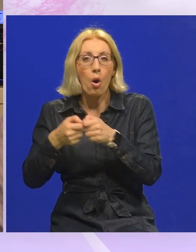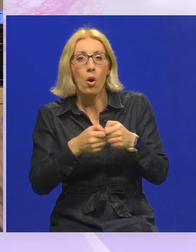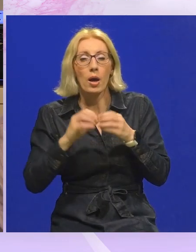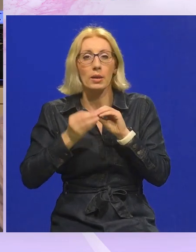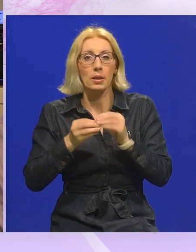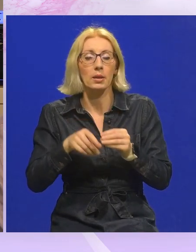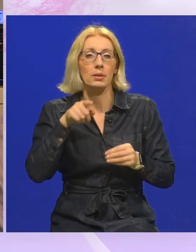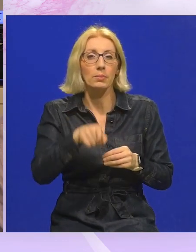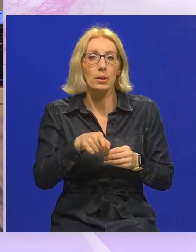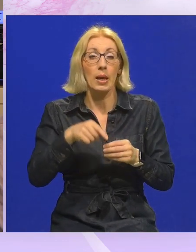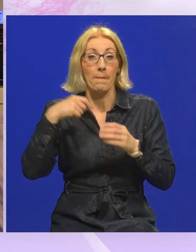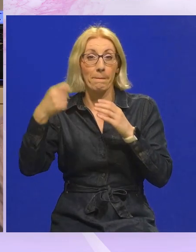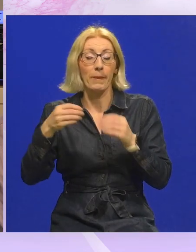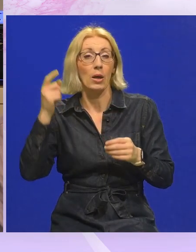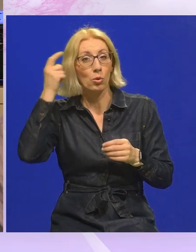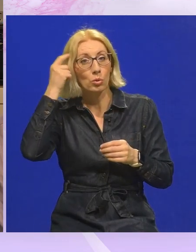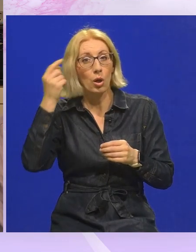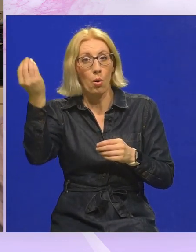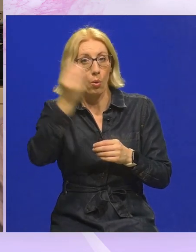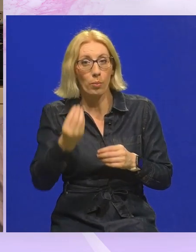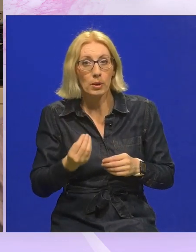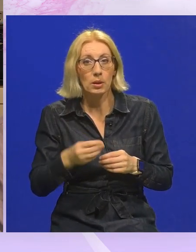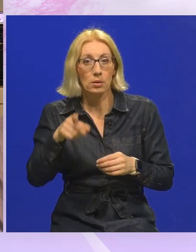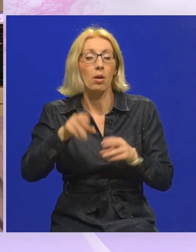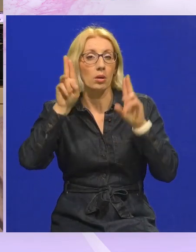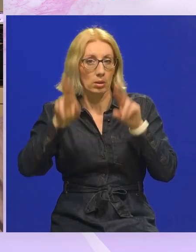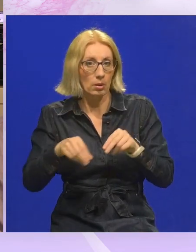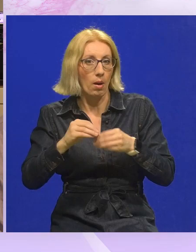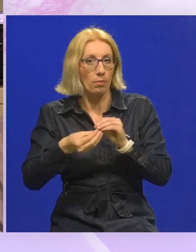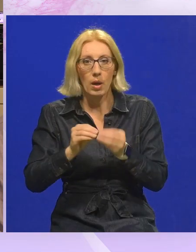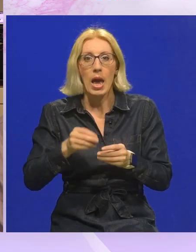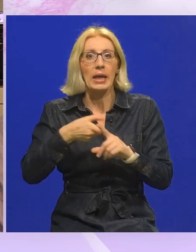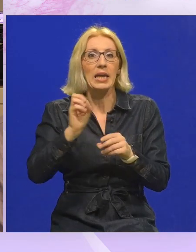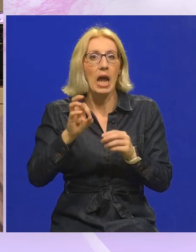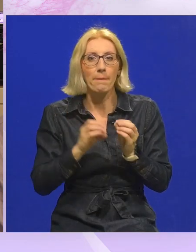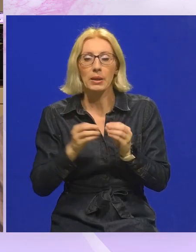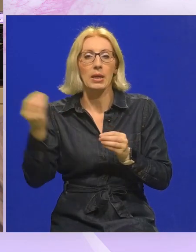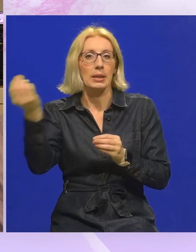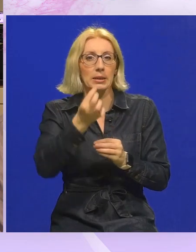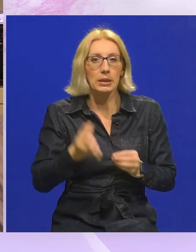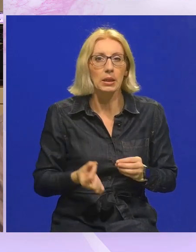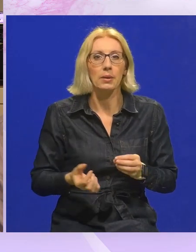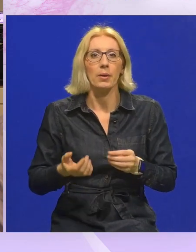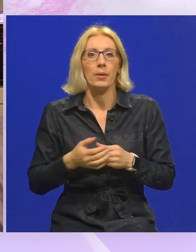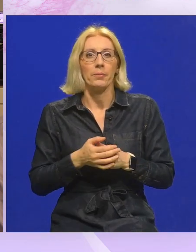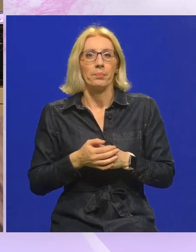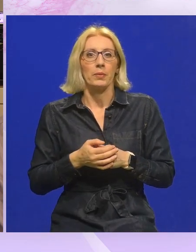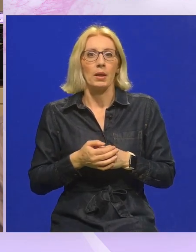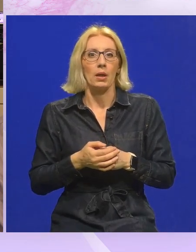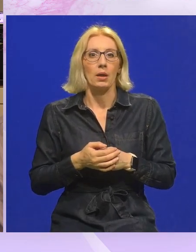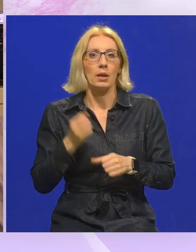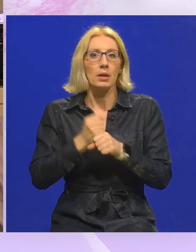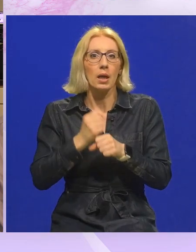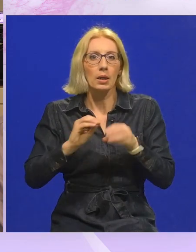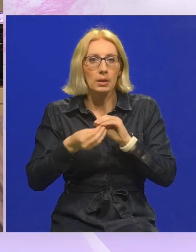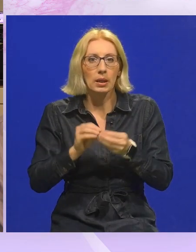radionicu iz područja kulture i umjetnosti, a takih radionica ima dakle od keramike, od likovnih radionica,